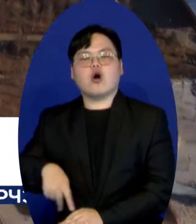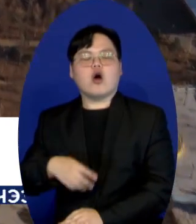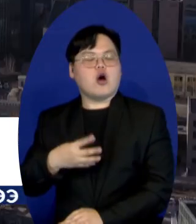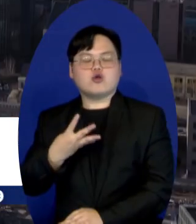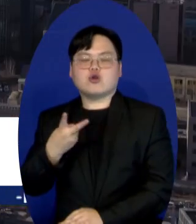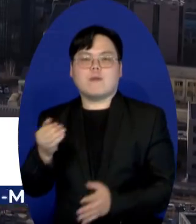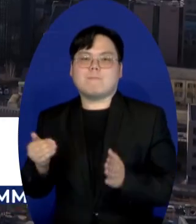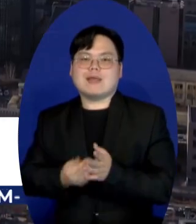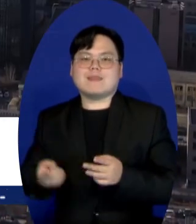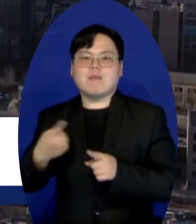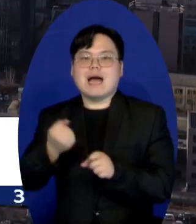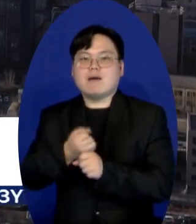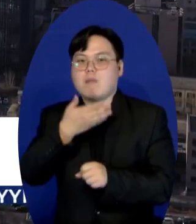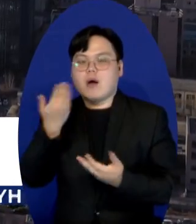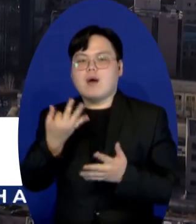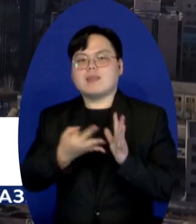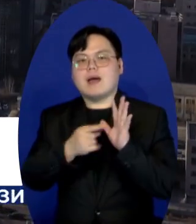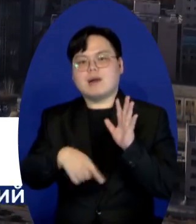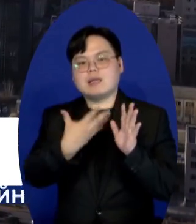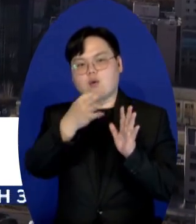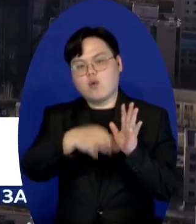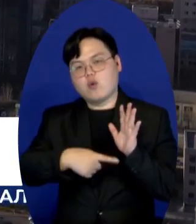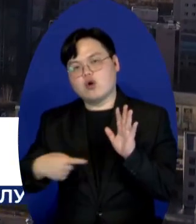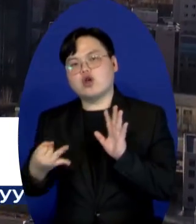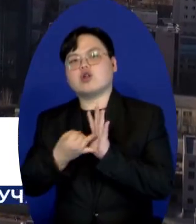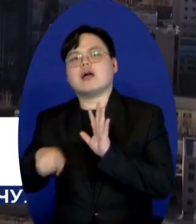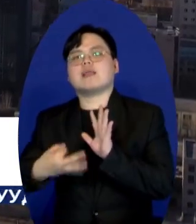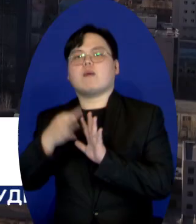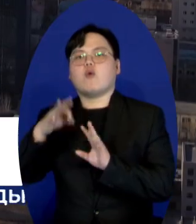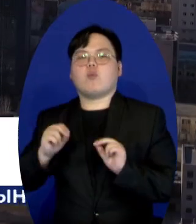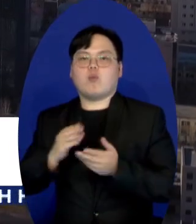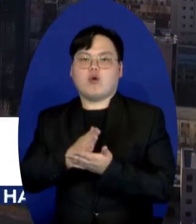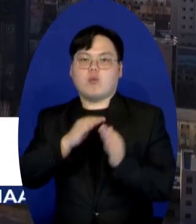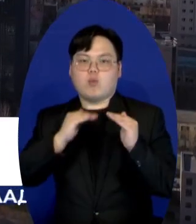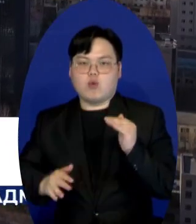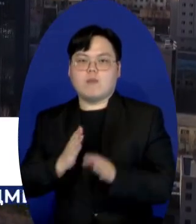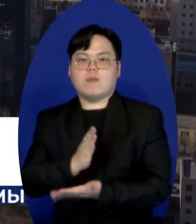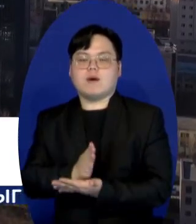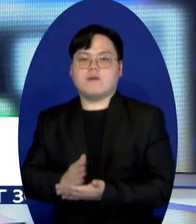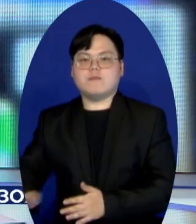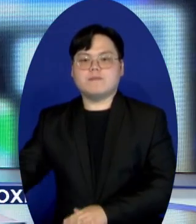нэмэгдэж, ажил хөдөл 8.5%-аас 7.8% болж буусан байна.